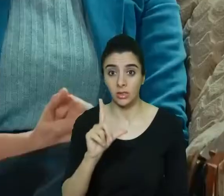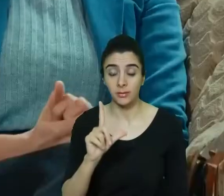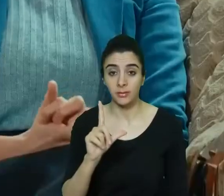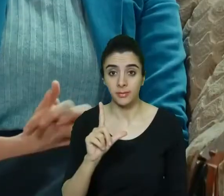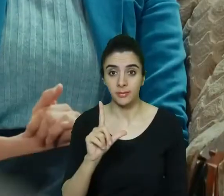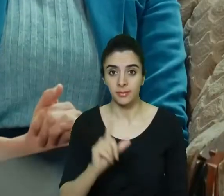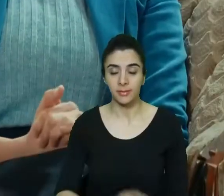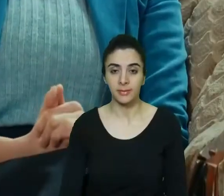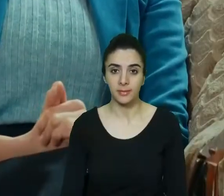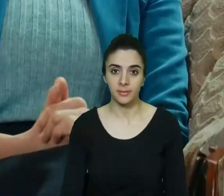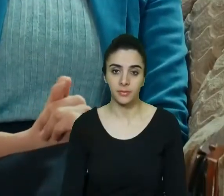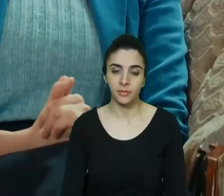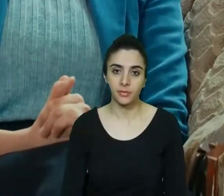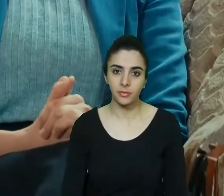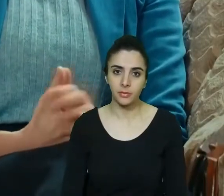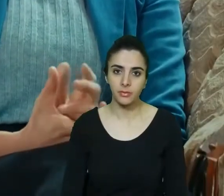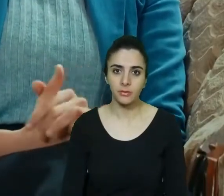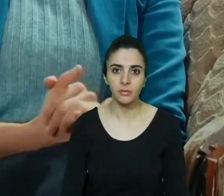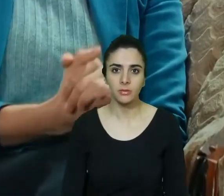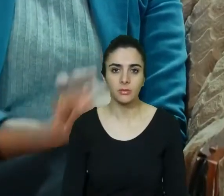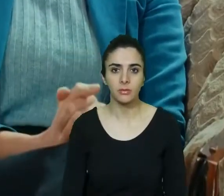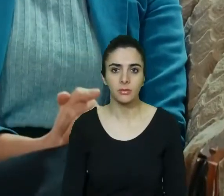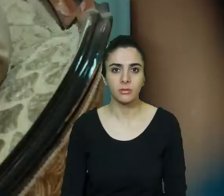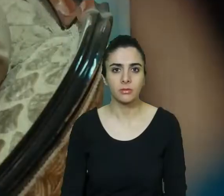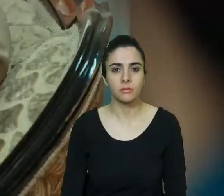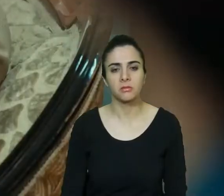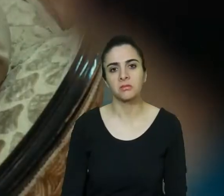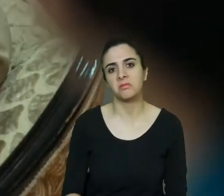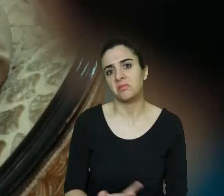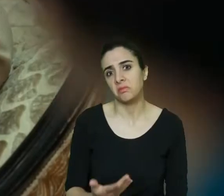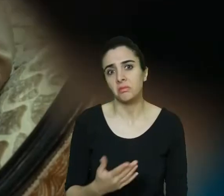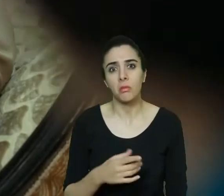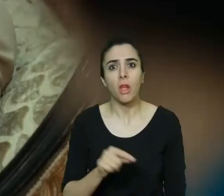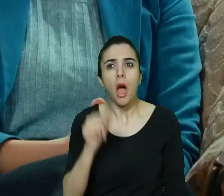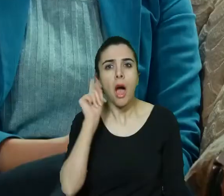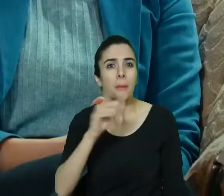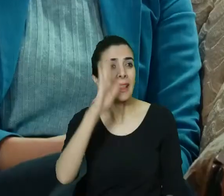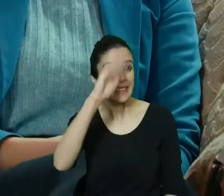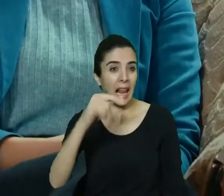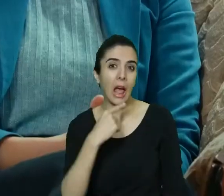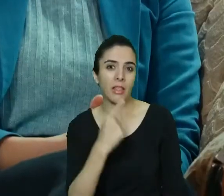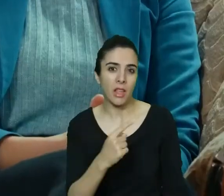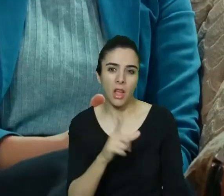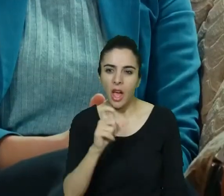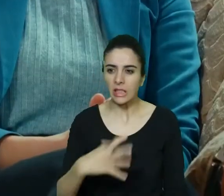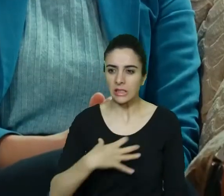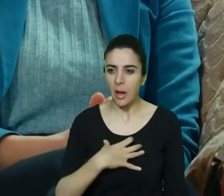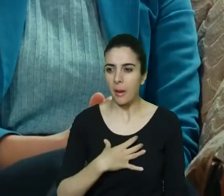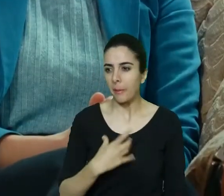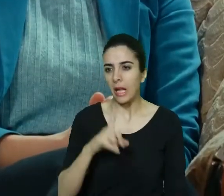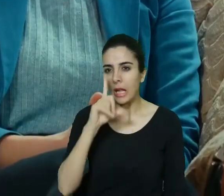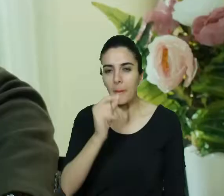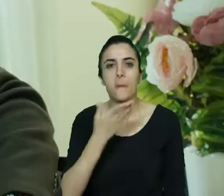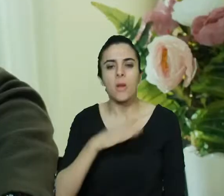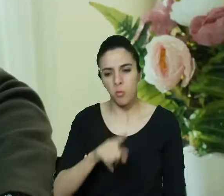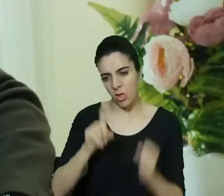Zehra'nın karşısındaki koltuğa oturdu. Madem sizi kimin olduğu belli olmayan bir kurşun yüzünden çağırdılar, madem artık burası anarşist yuvası